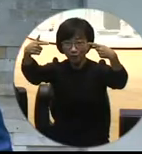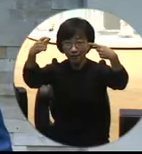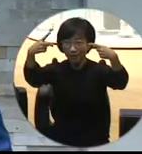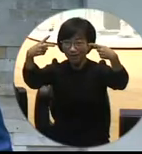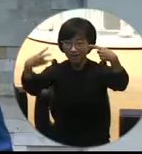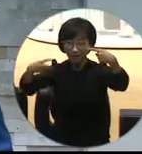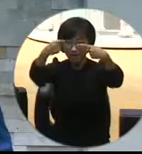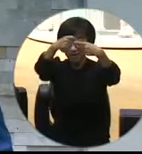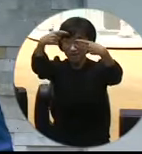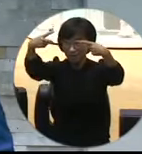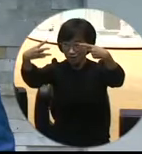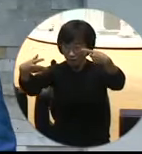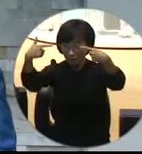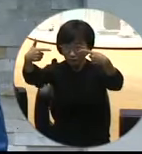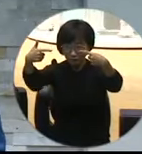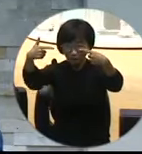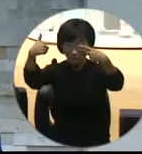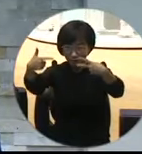234가지.